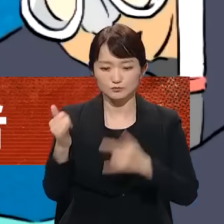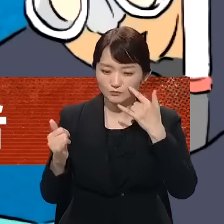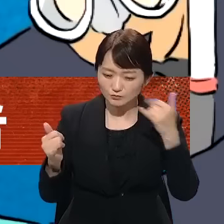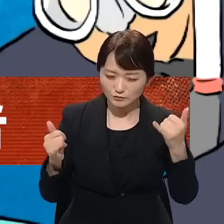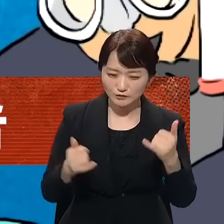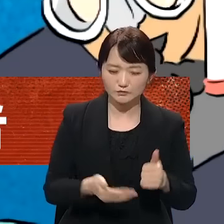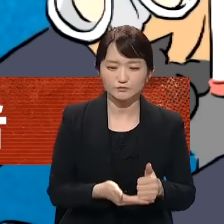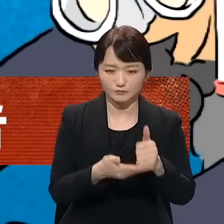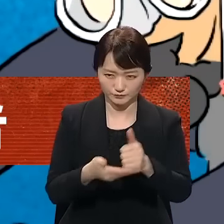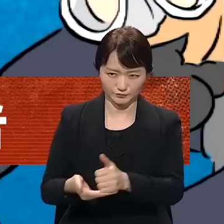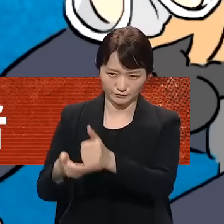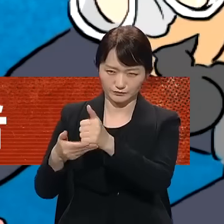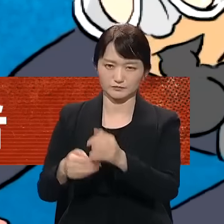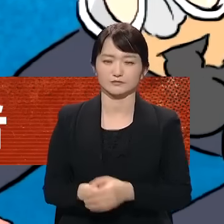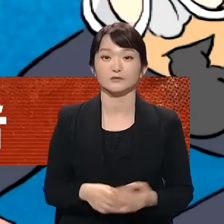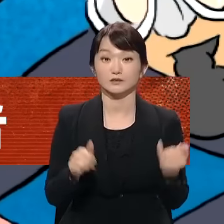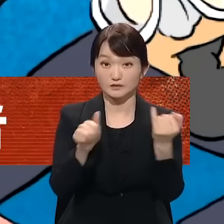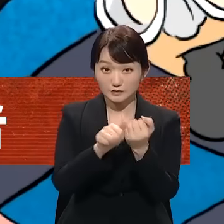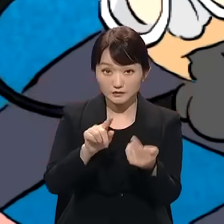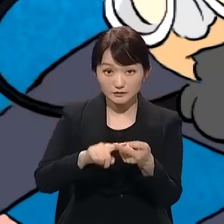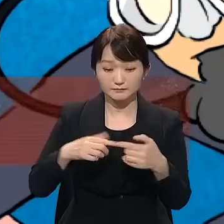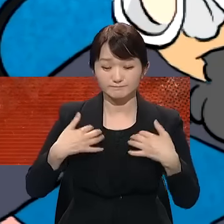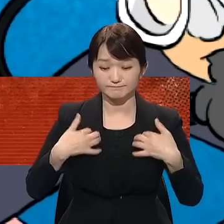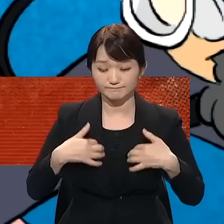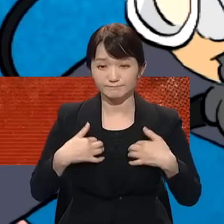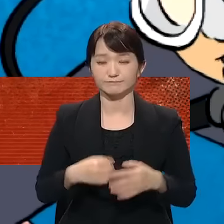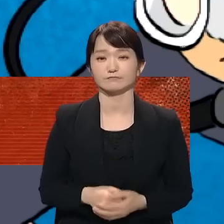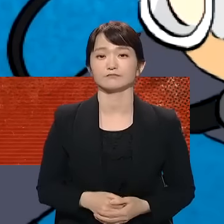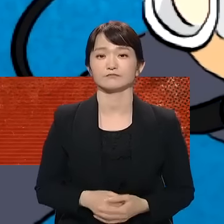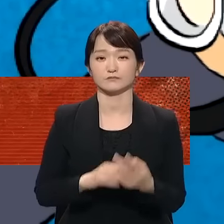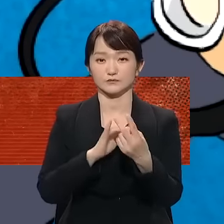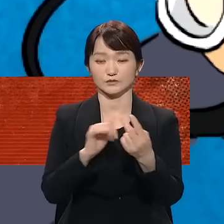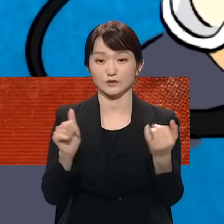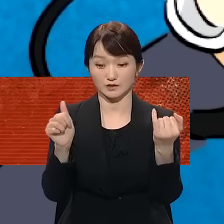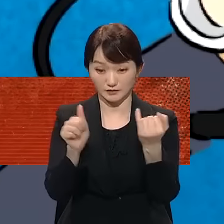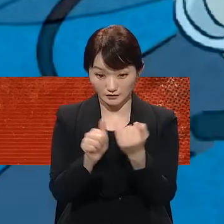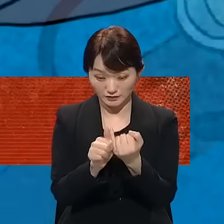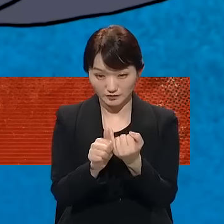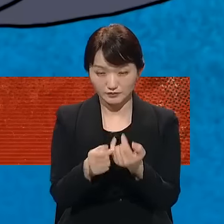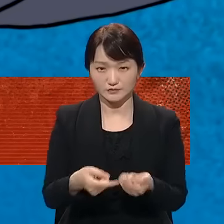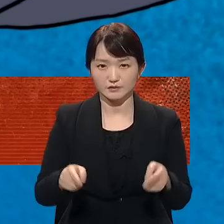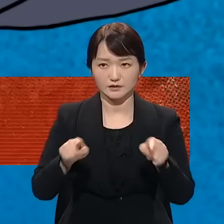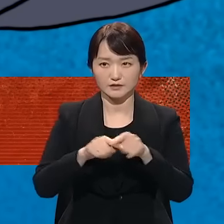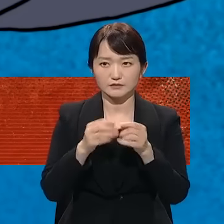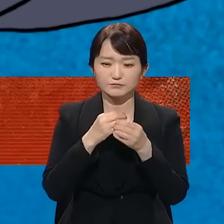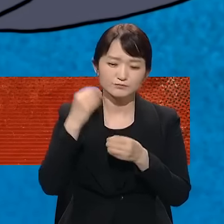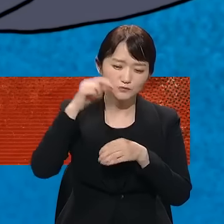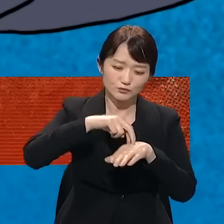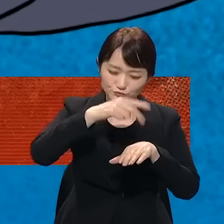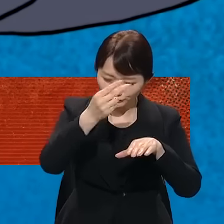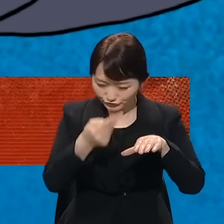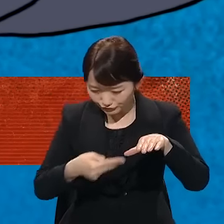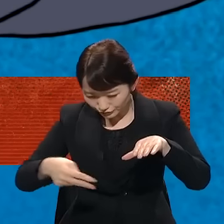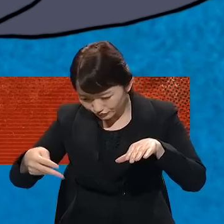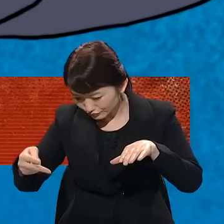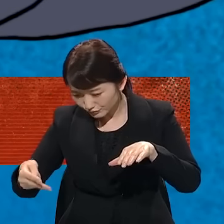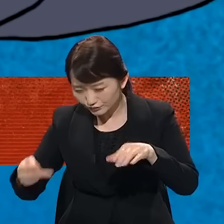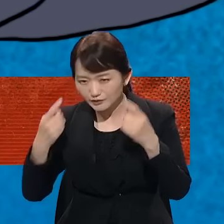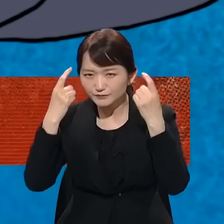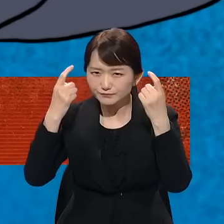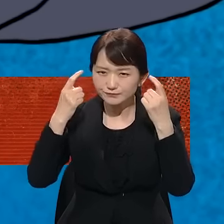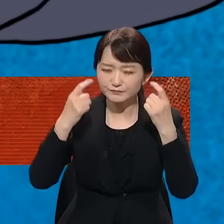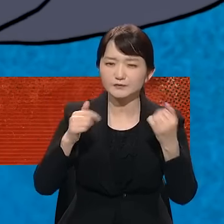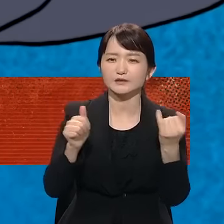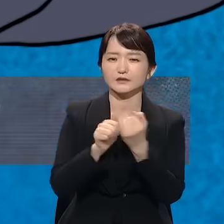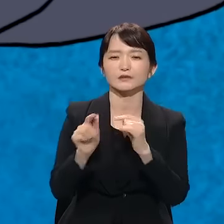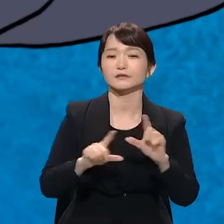자체를 기뻐해 주셨는데요 그렇게 결혼하게 된 두 사람은 함께 스킨스쿠 여행을 다니면서 즐거운 결혼 생활을